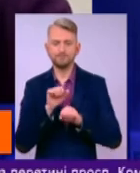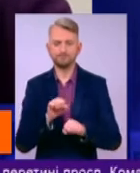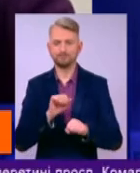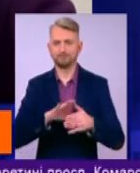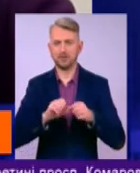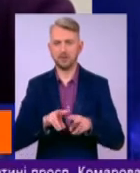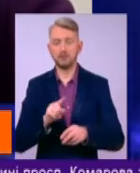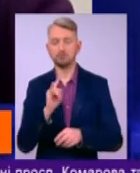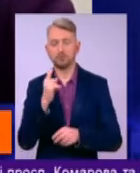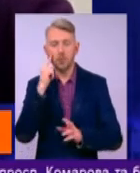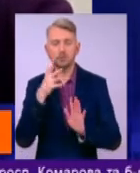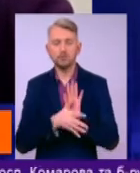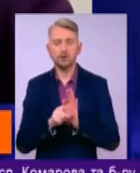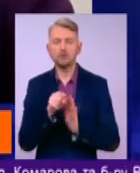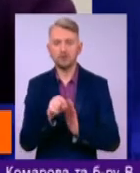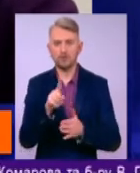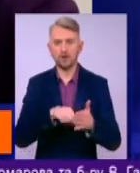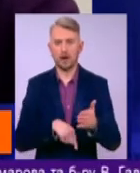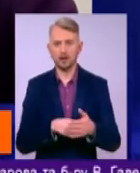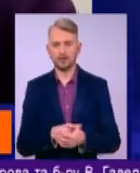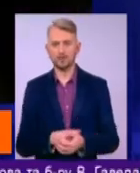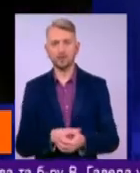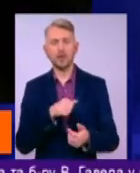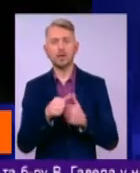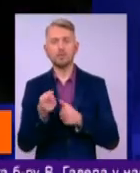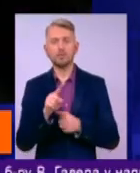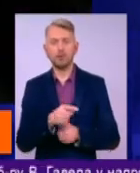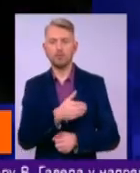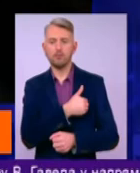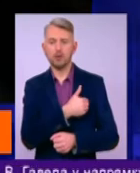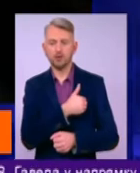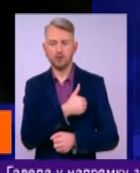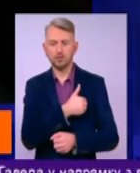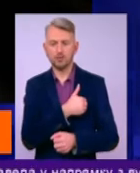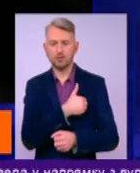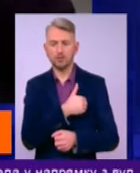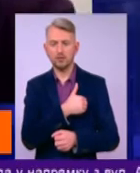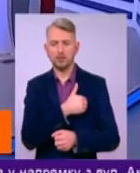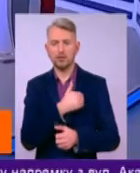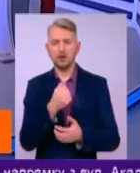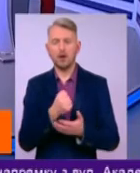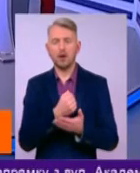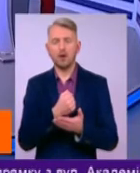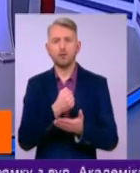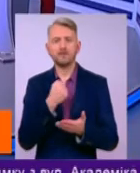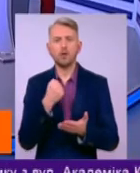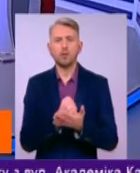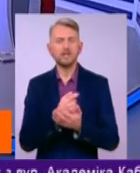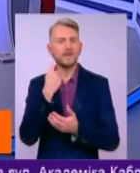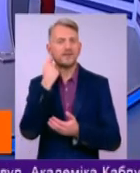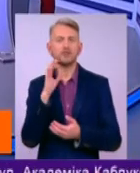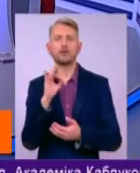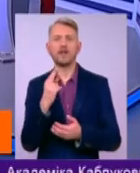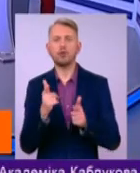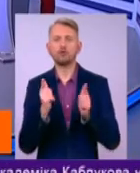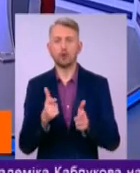вона розуміла, щоб їй довіряли. Окрім того, бажано встановити вік сексуальної згоди в нашій країні, тому